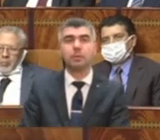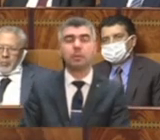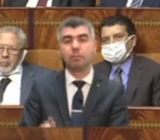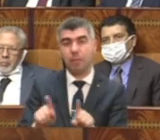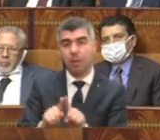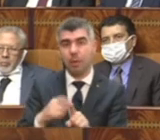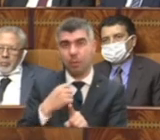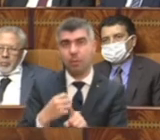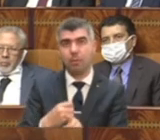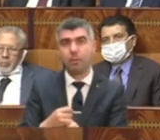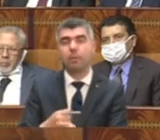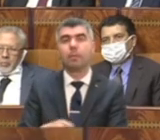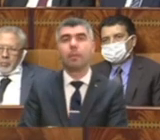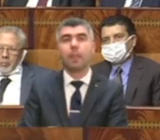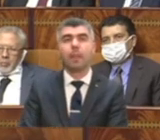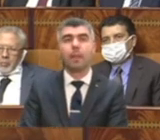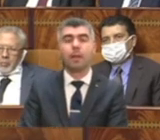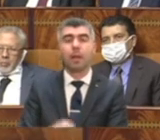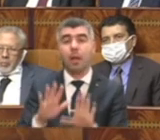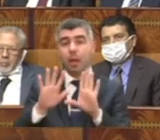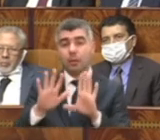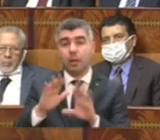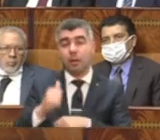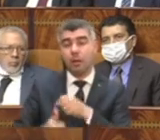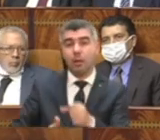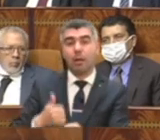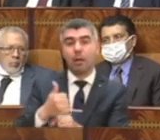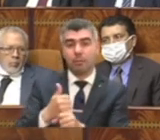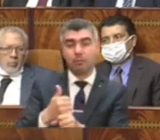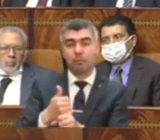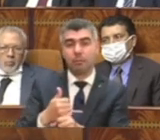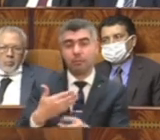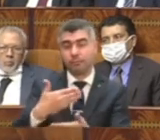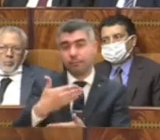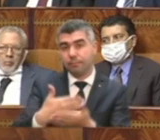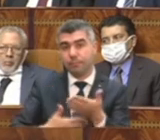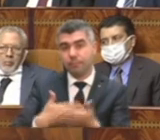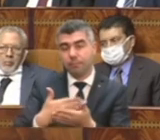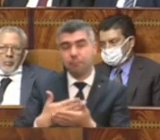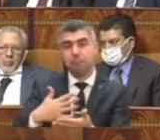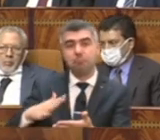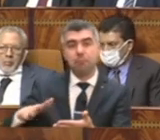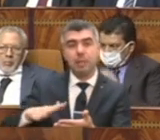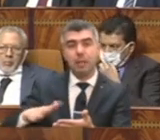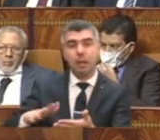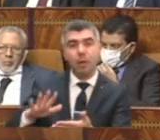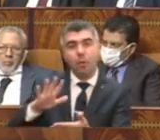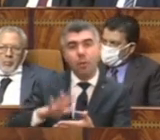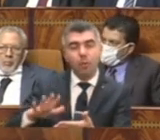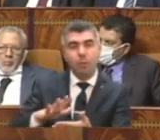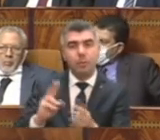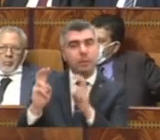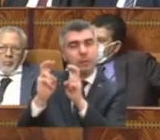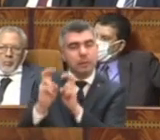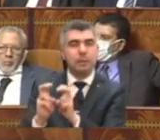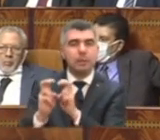تصميم التهيئه يعني كيبقى 10 سنين، وهذه زما صعيب، يعني غتراهنوا المدينه اولا المدن كامله على 10 سنين يكون واحد التقليص